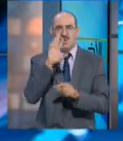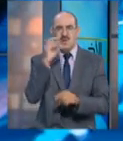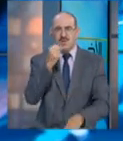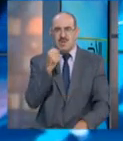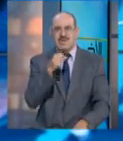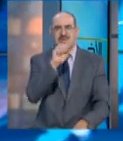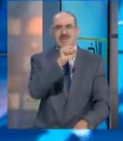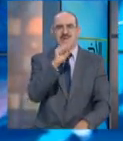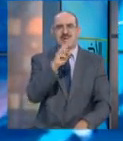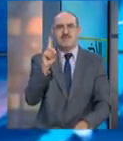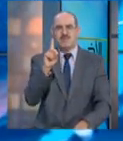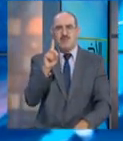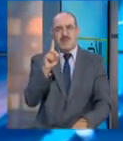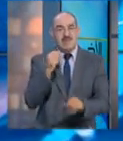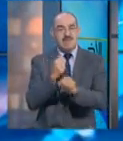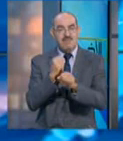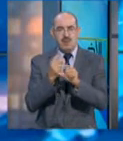في عمله الهام.